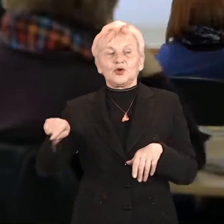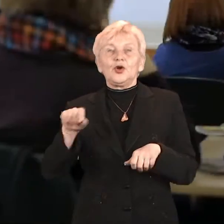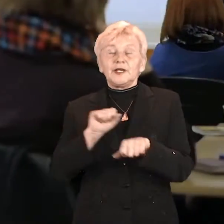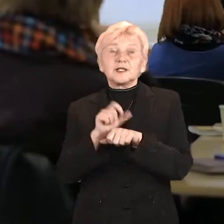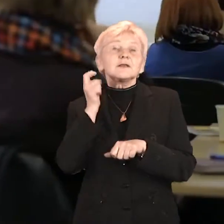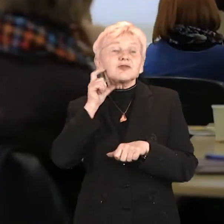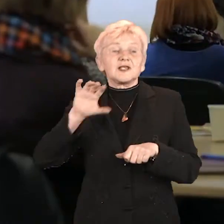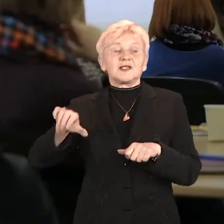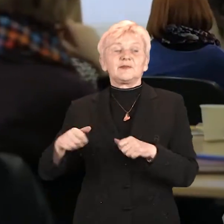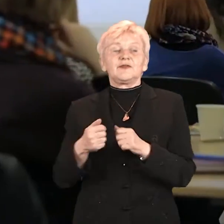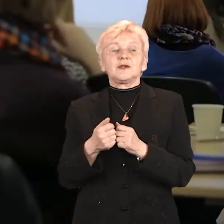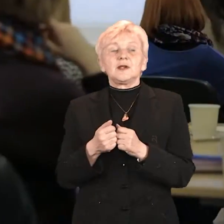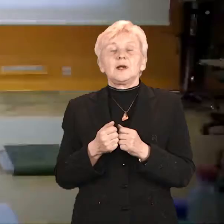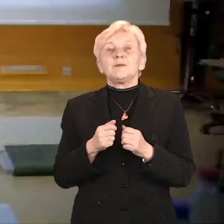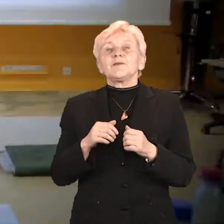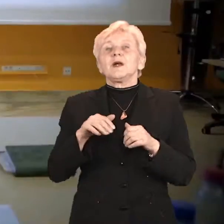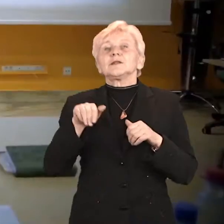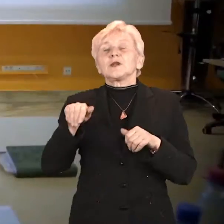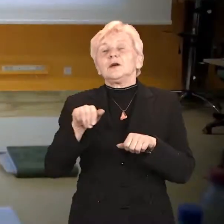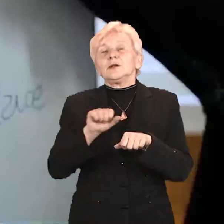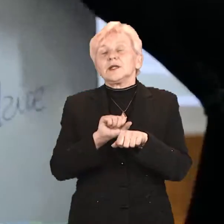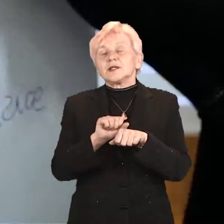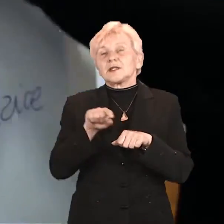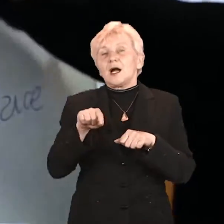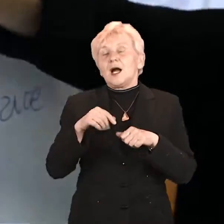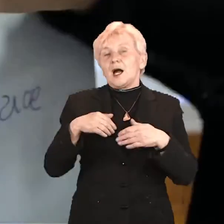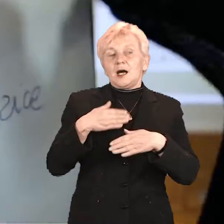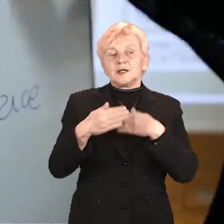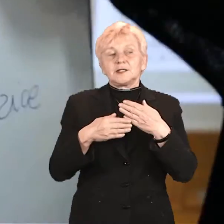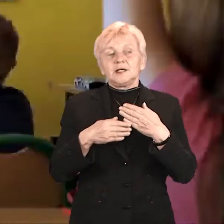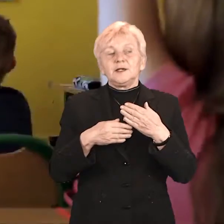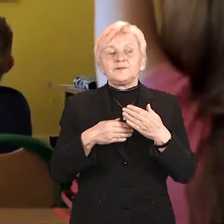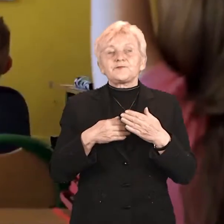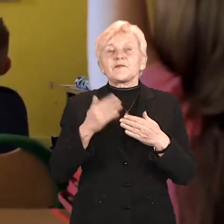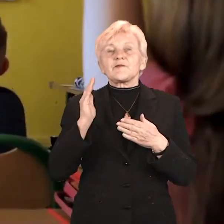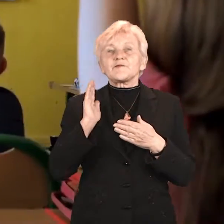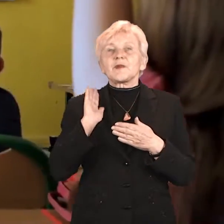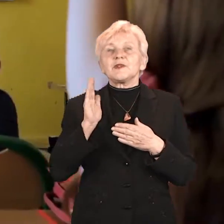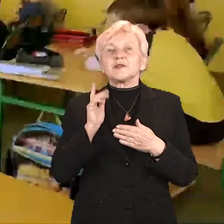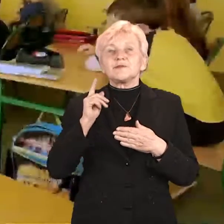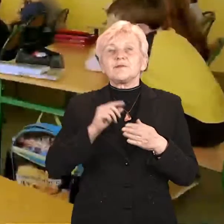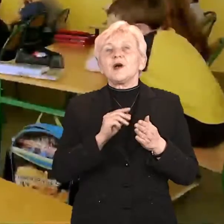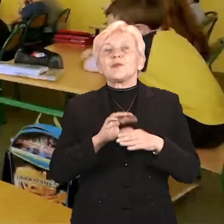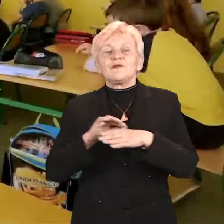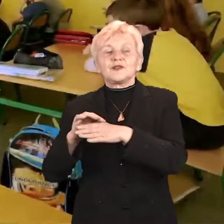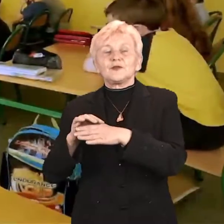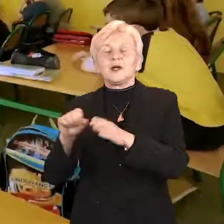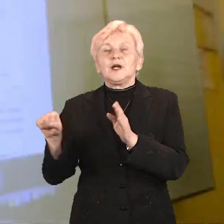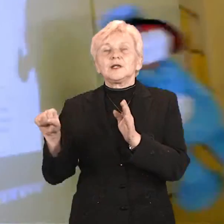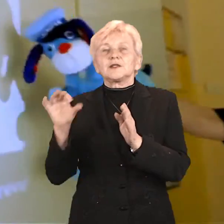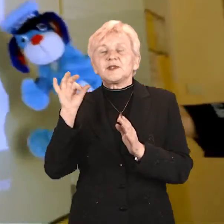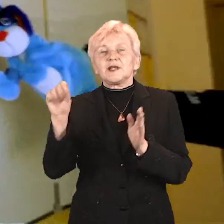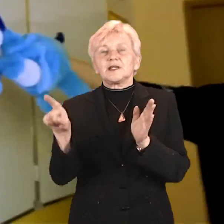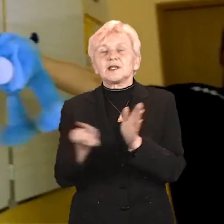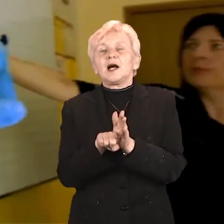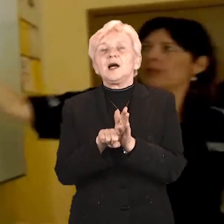ramach zainaugurowanej 20 kwietnia kampanii Moje Bezpieczne Dziecko obejmować będą ponadto konferencje regionalne przeznaczone dla dyrektorów